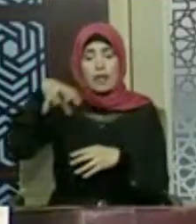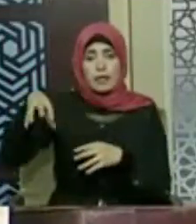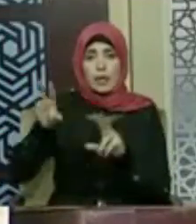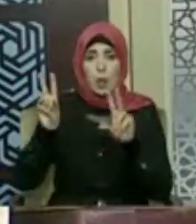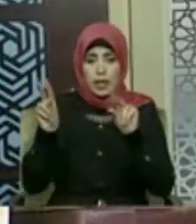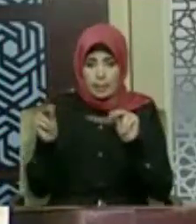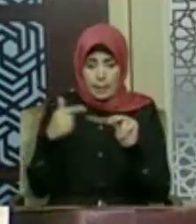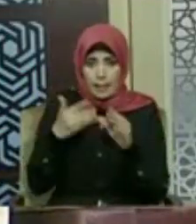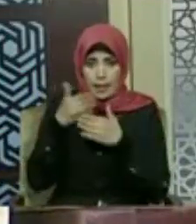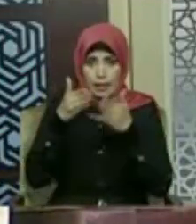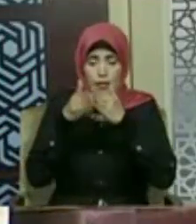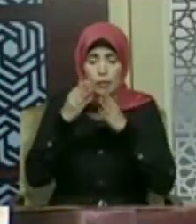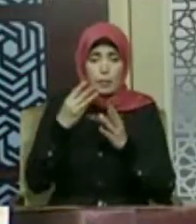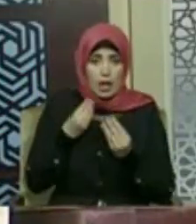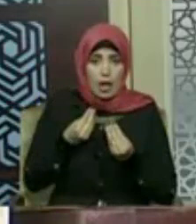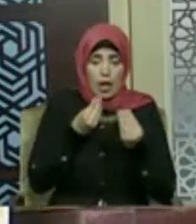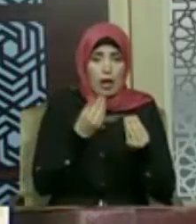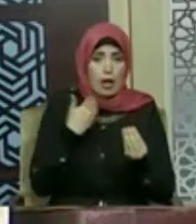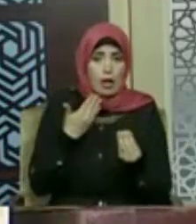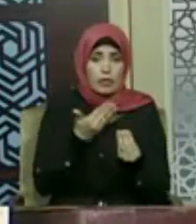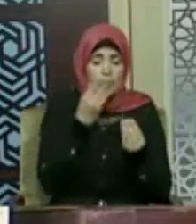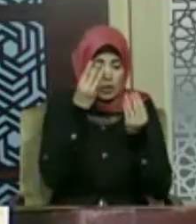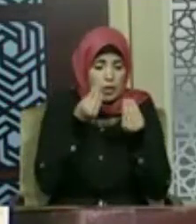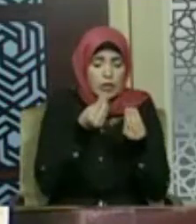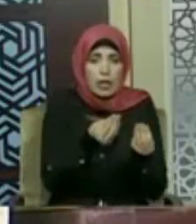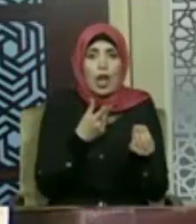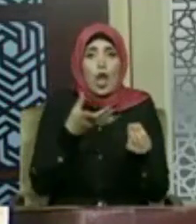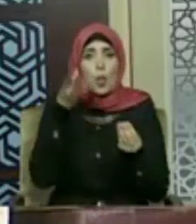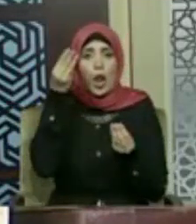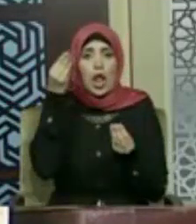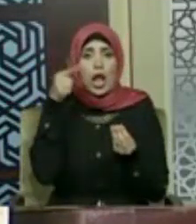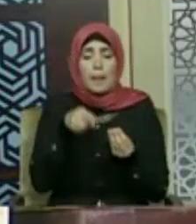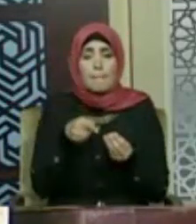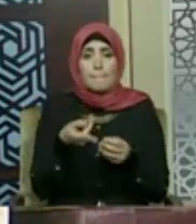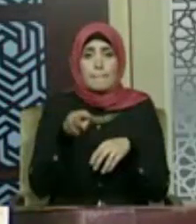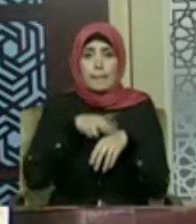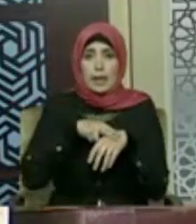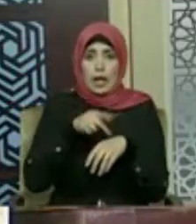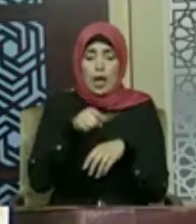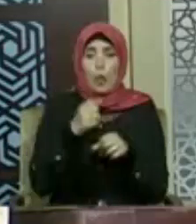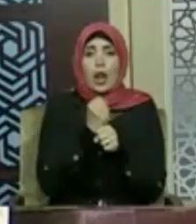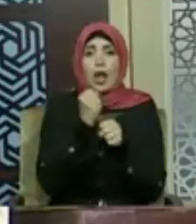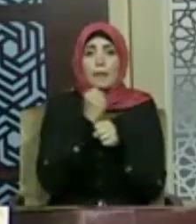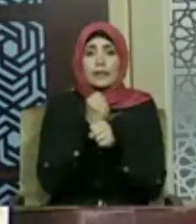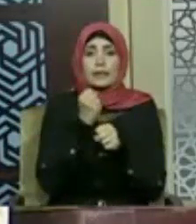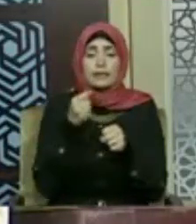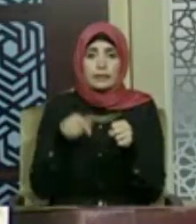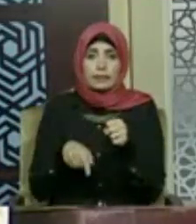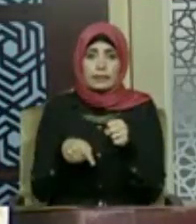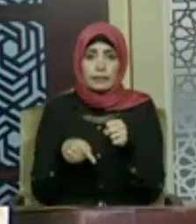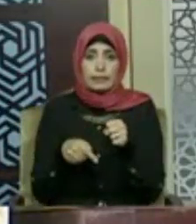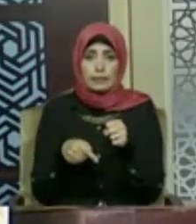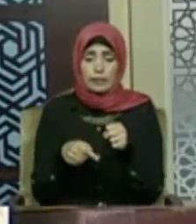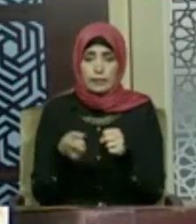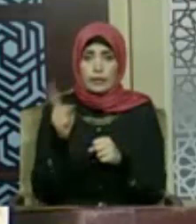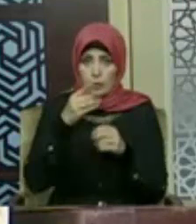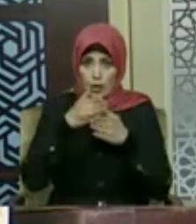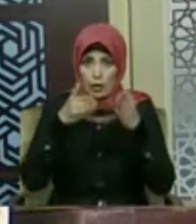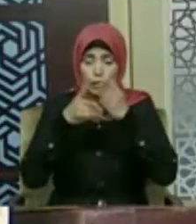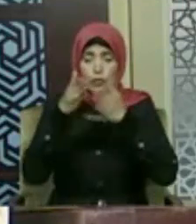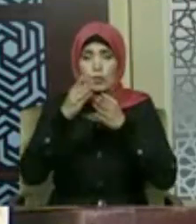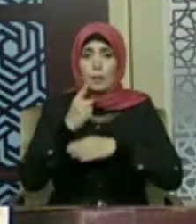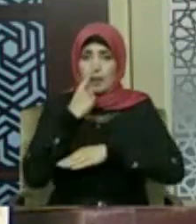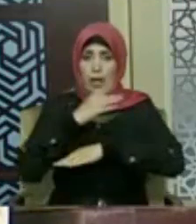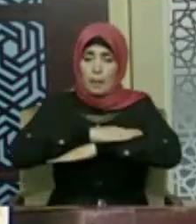بالتضحيات والعلم والعمل، تبنى بالقيم والأخلاق أيضا.